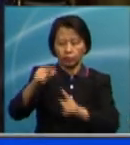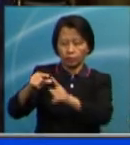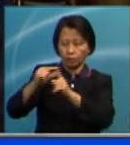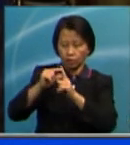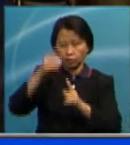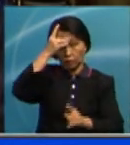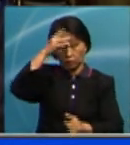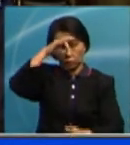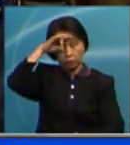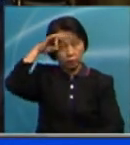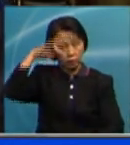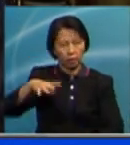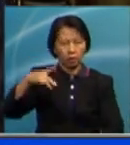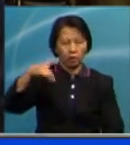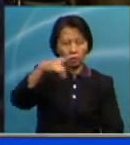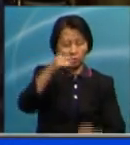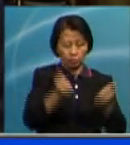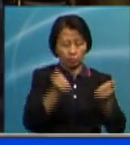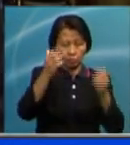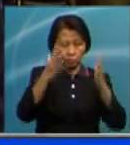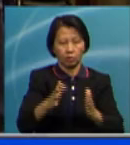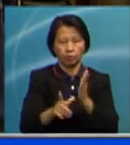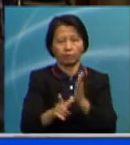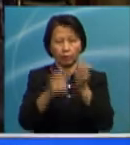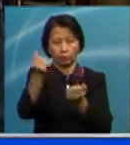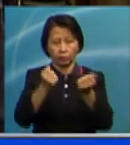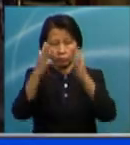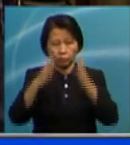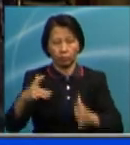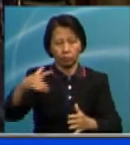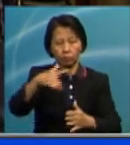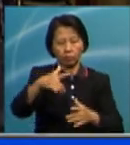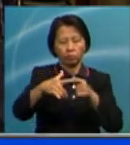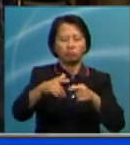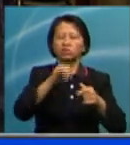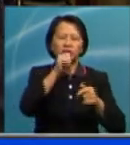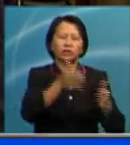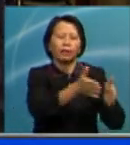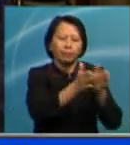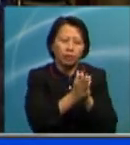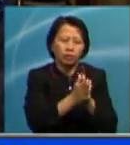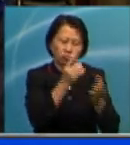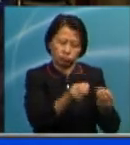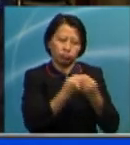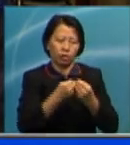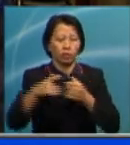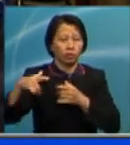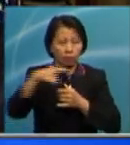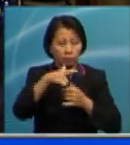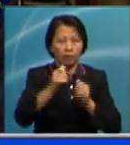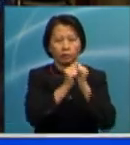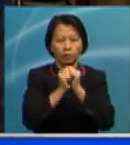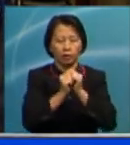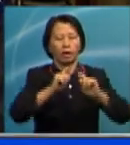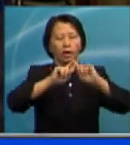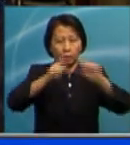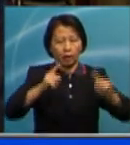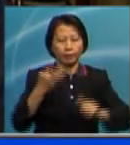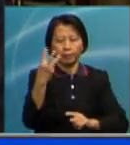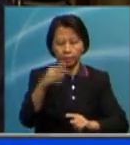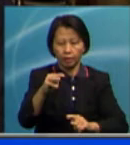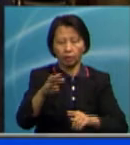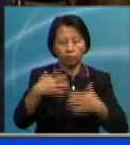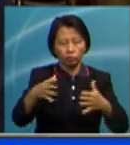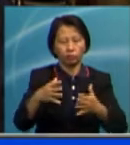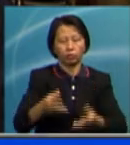Datuk Seri hishamuddin juru terbang dan juga pembantu juru terbang tidak tidak minta untuk terbang bersama sebaliknya mereka